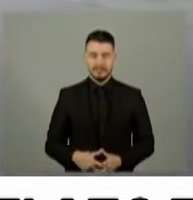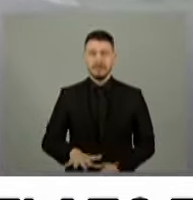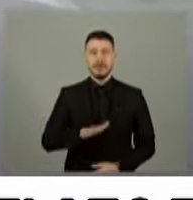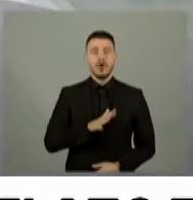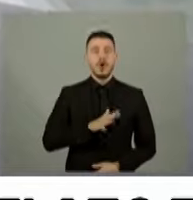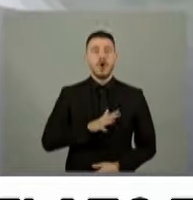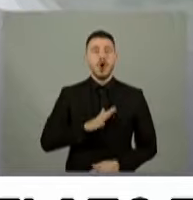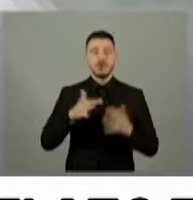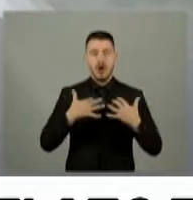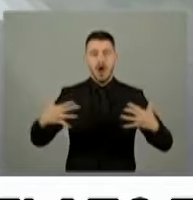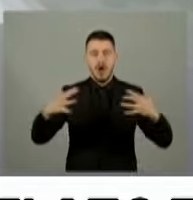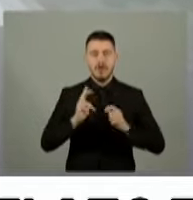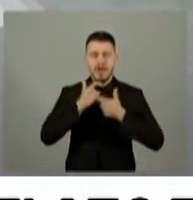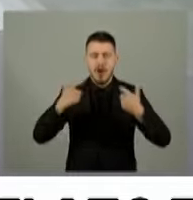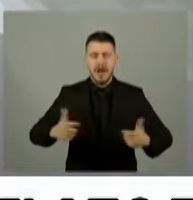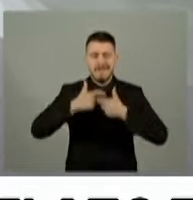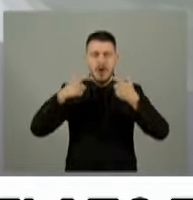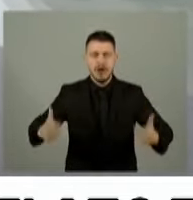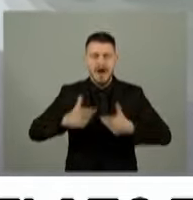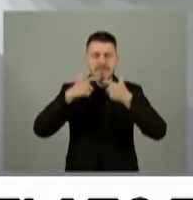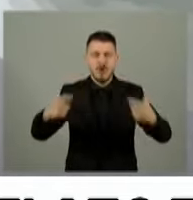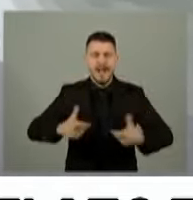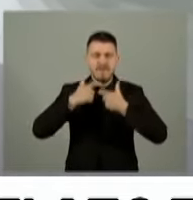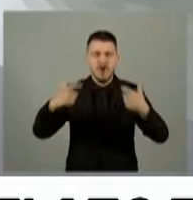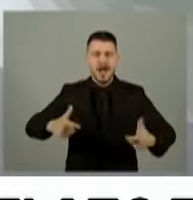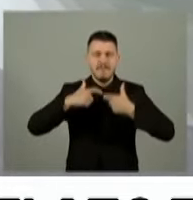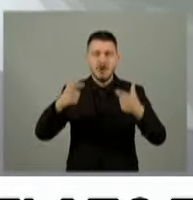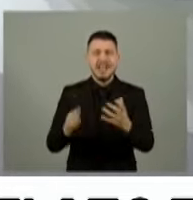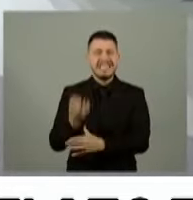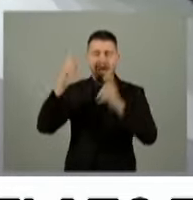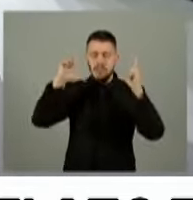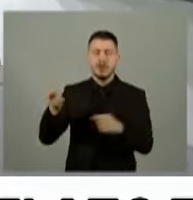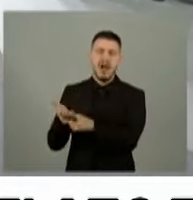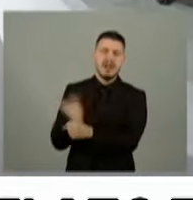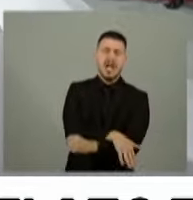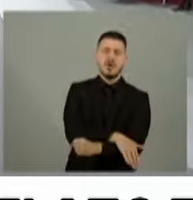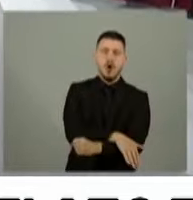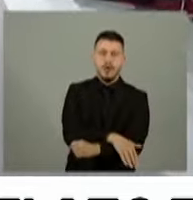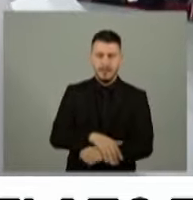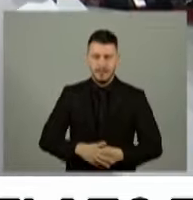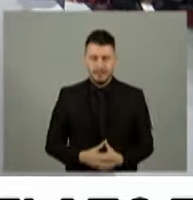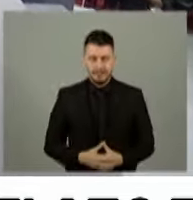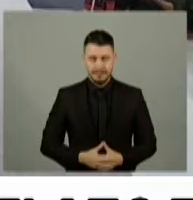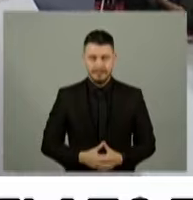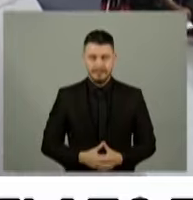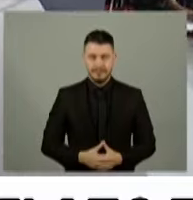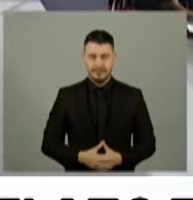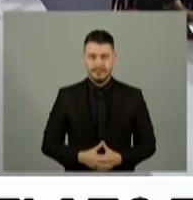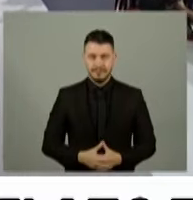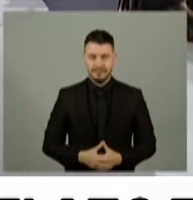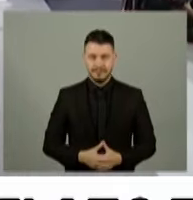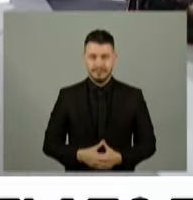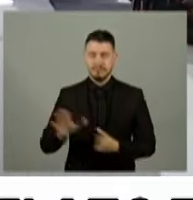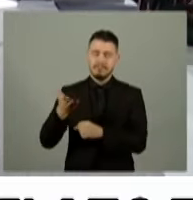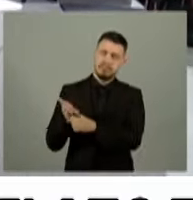από όλο αυτό που βλέπουμε εμείς, δηλαδή το τι υπάρχει πίσω από τις κουίντες, νομίζω ότι είναι αυτό το οποίο και έχει και το ενδιαφέρον. Δηλαδή, εγώ, για μένα δεν